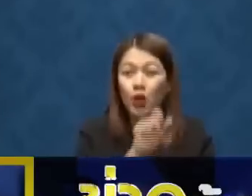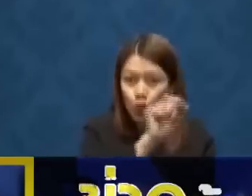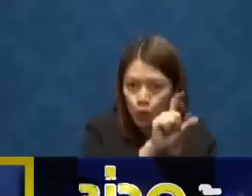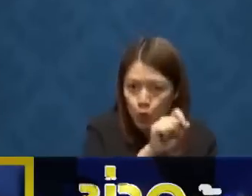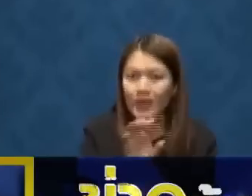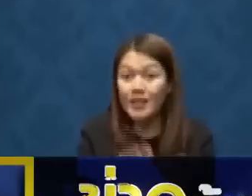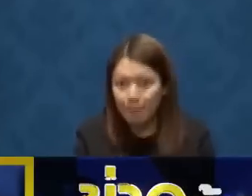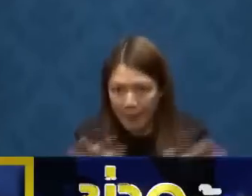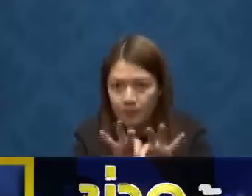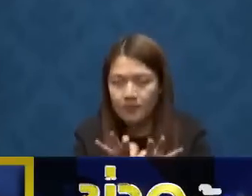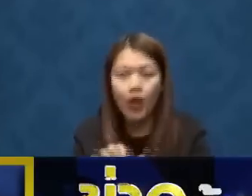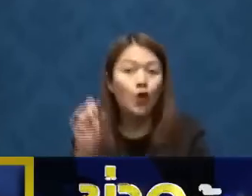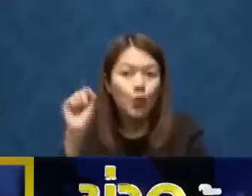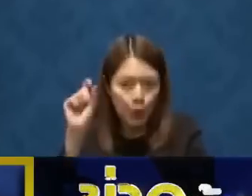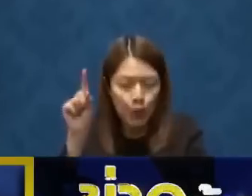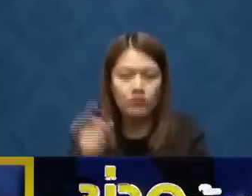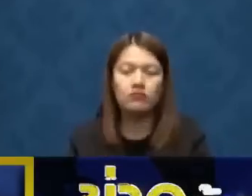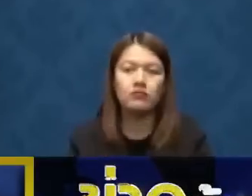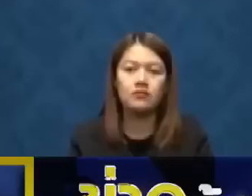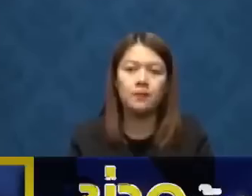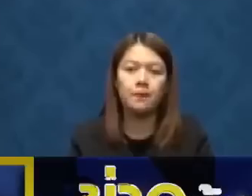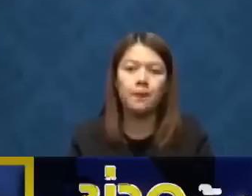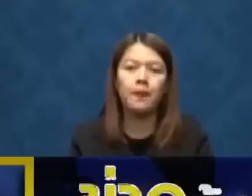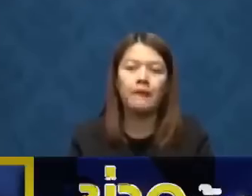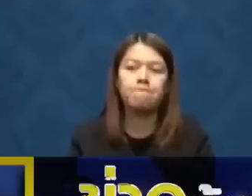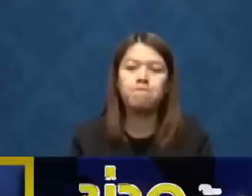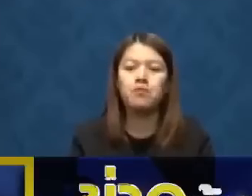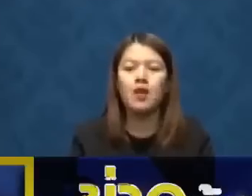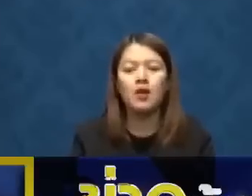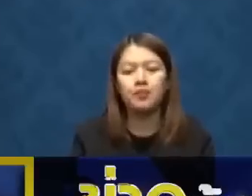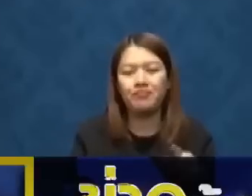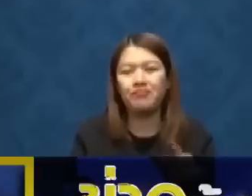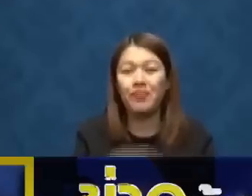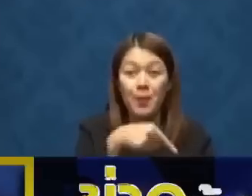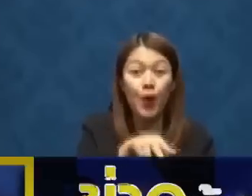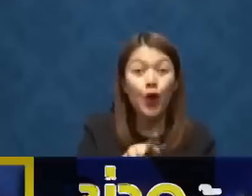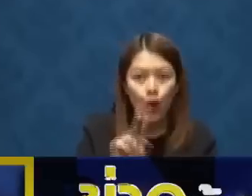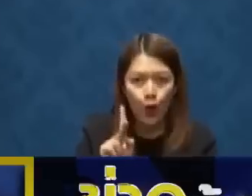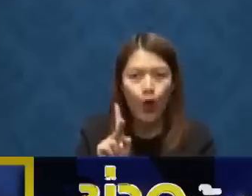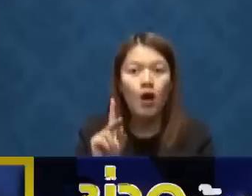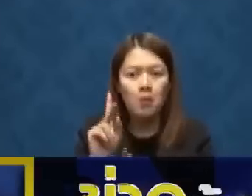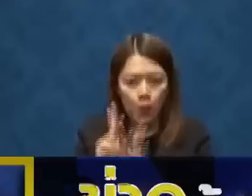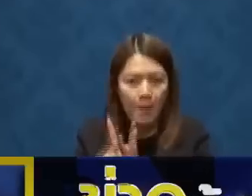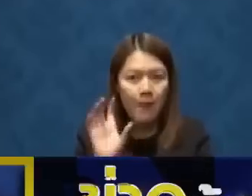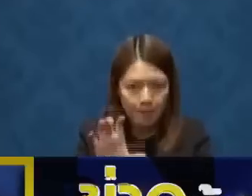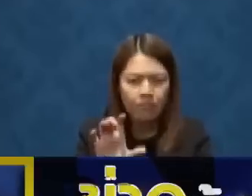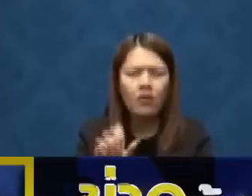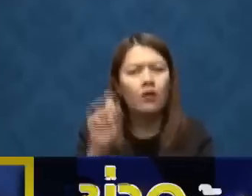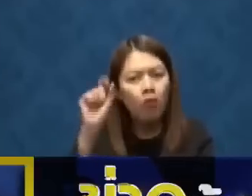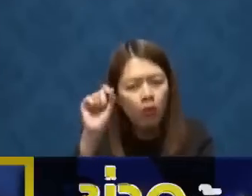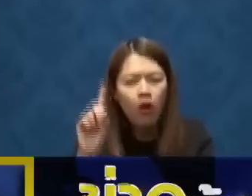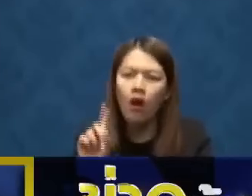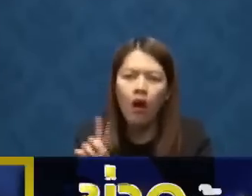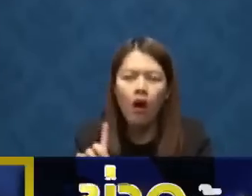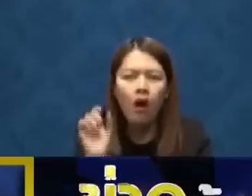จำเป็นเร่งด่วนก็ตราพระราชกำหนดมาใช้มาครับได้ผมถามว่ามันฉุกเฉินตรงไหน